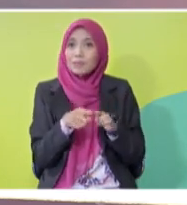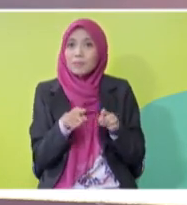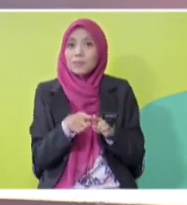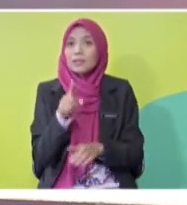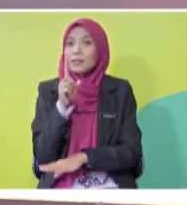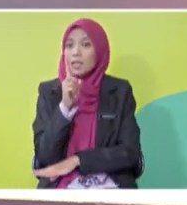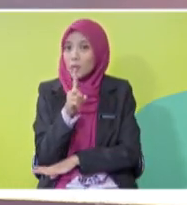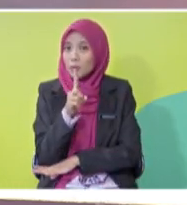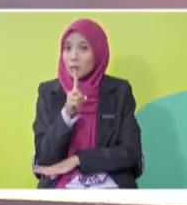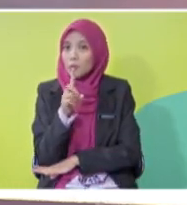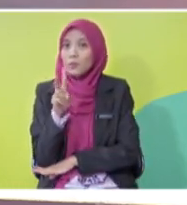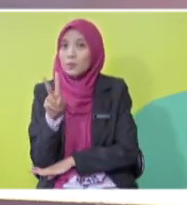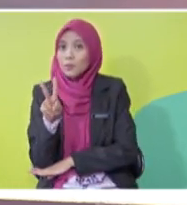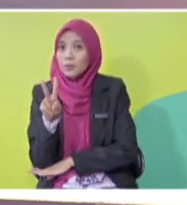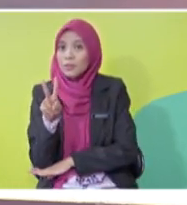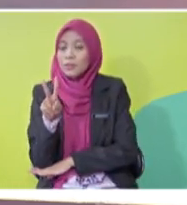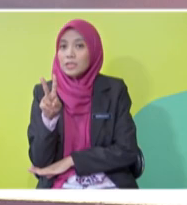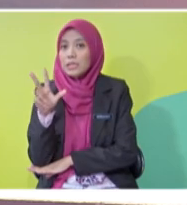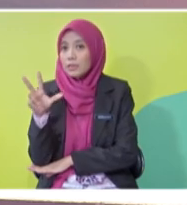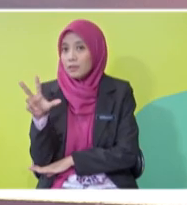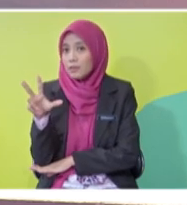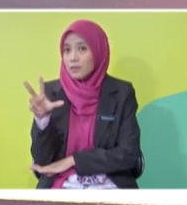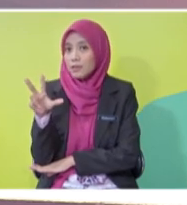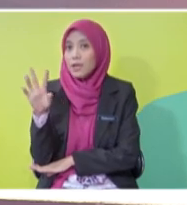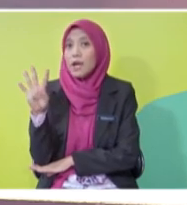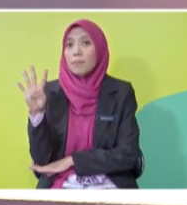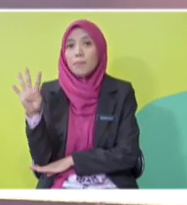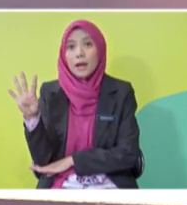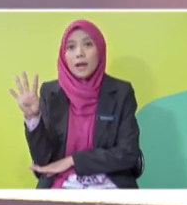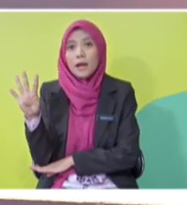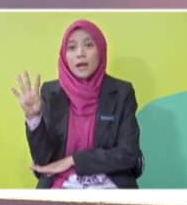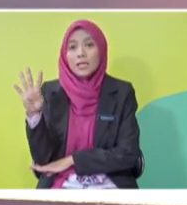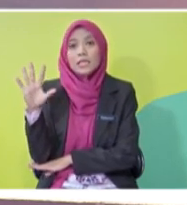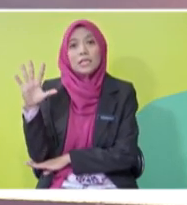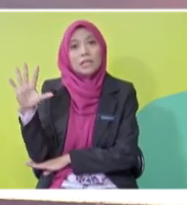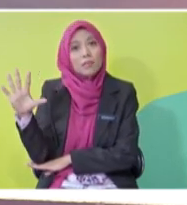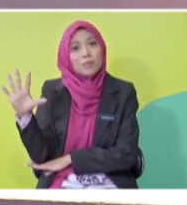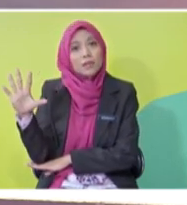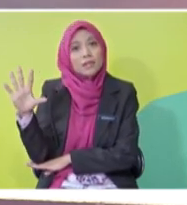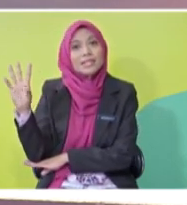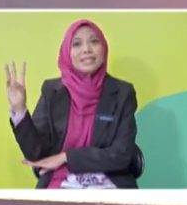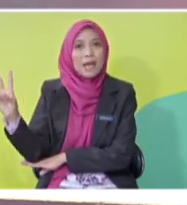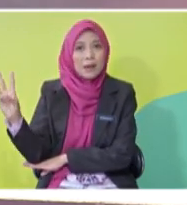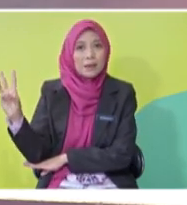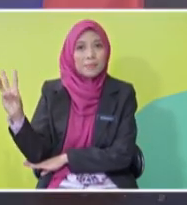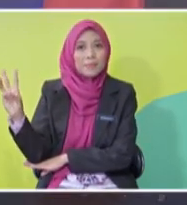dua tiga empat lima enam